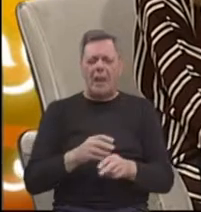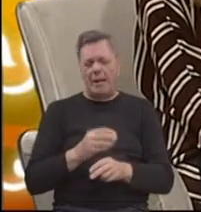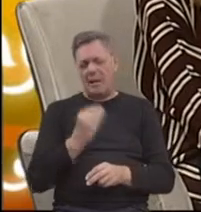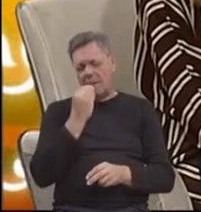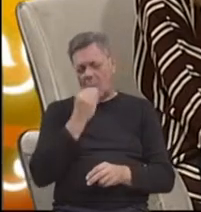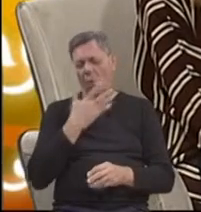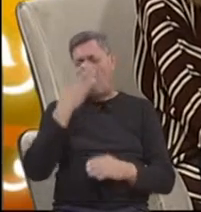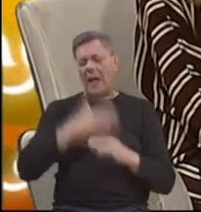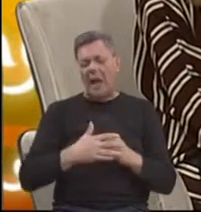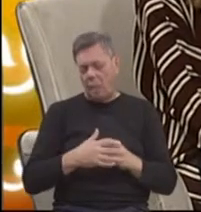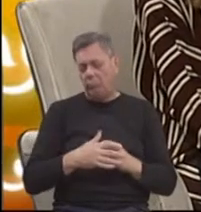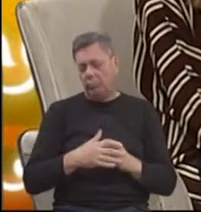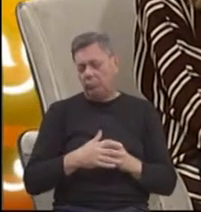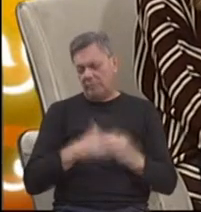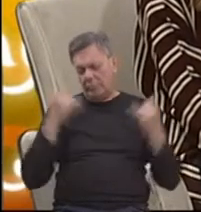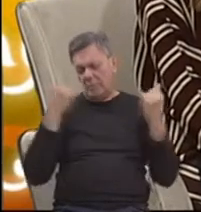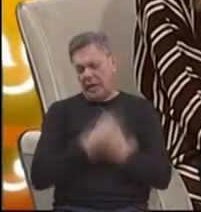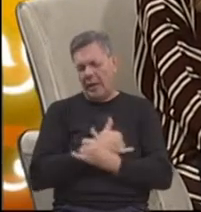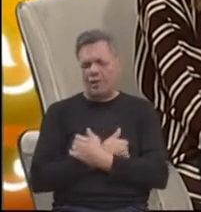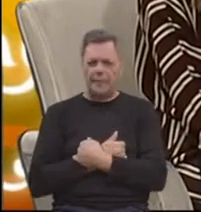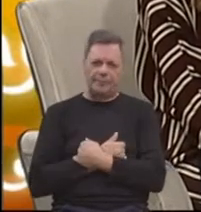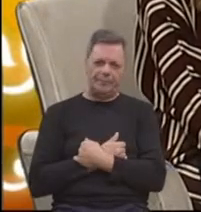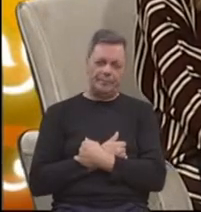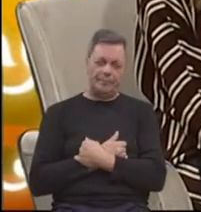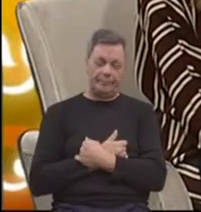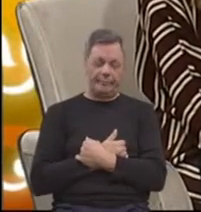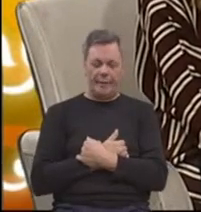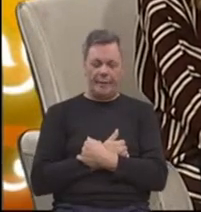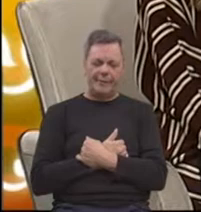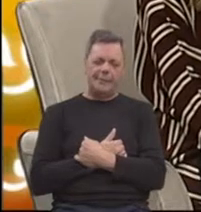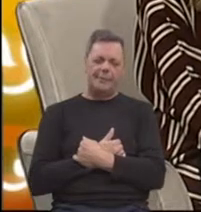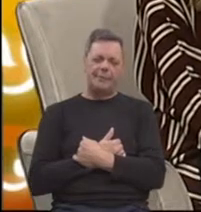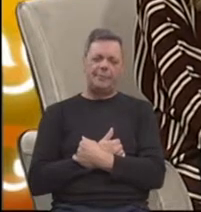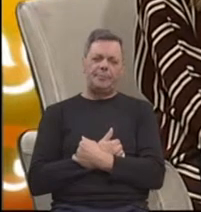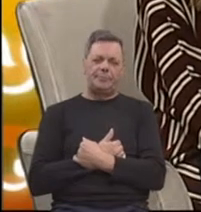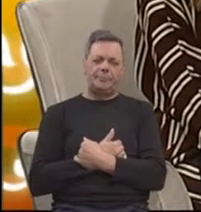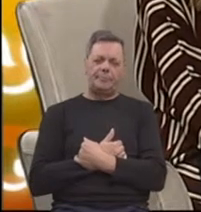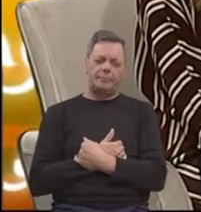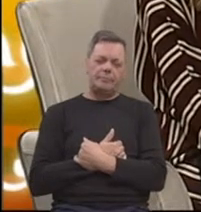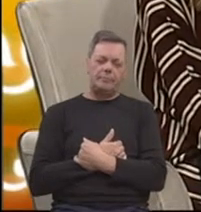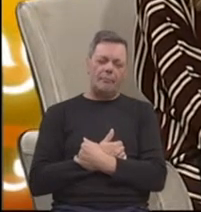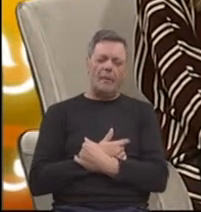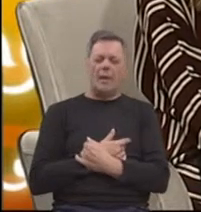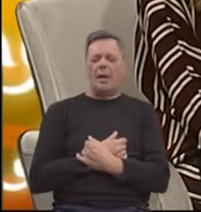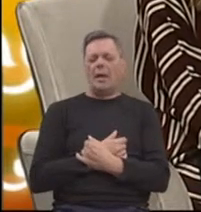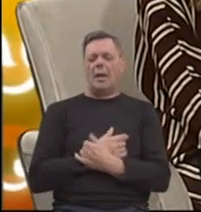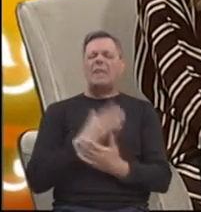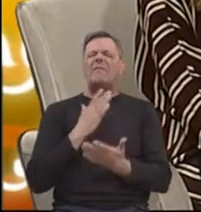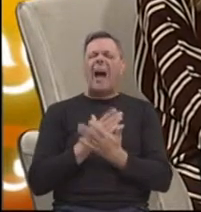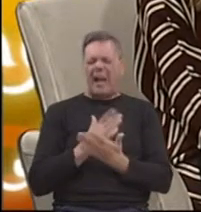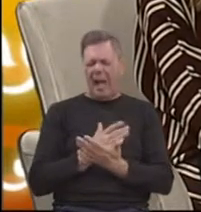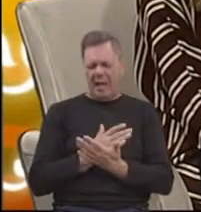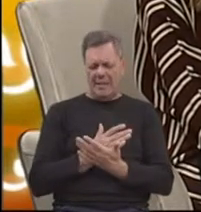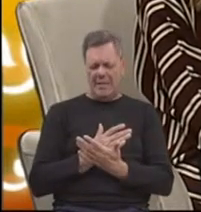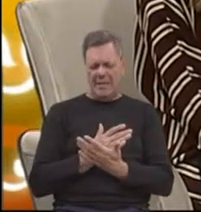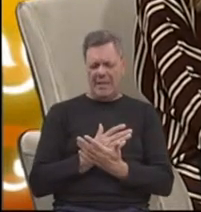završi pogrešno. Da. Da smo imali vremena, ja bih vam dala intervju sa psihoterapeutom Koštom, koji je rekao, svaki ekstremnost,